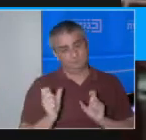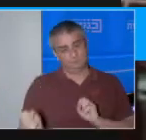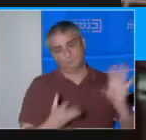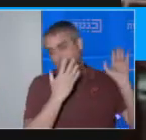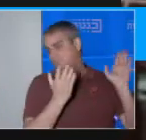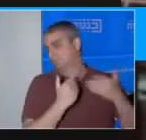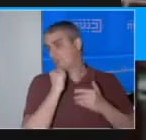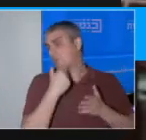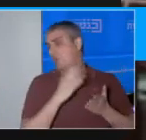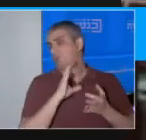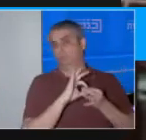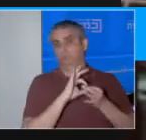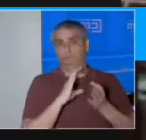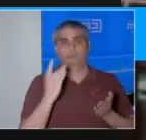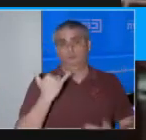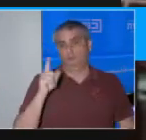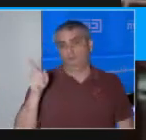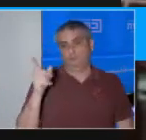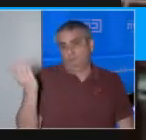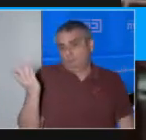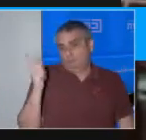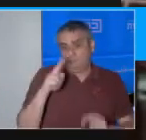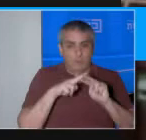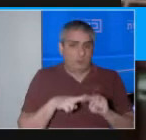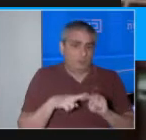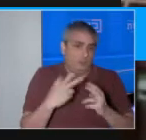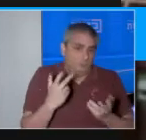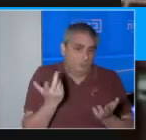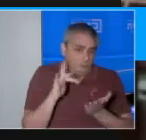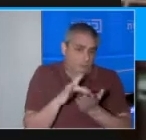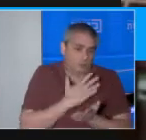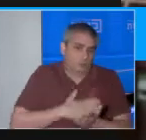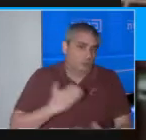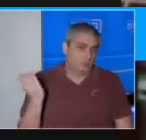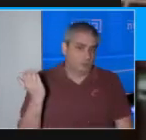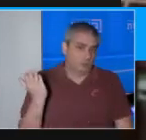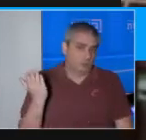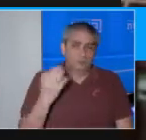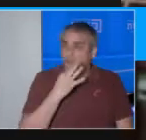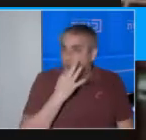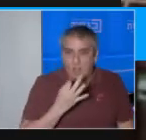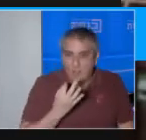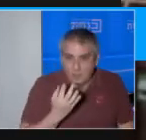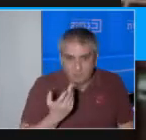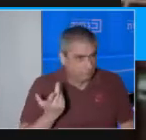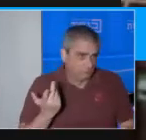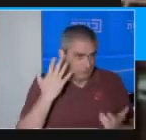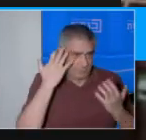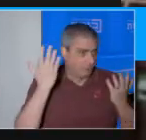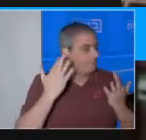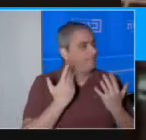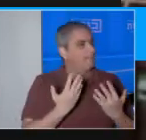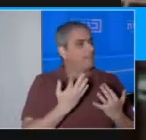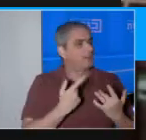מאחוריה, וכרגע היא נשארת ועומדת איפה שהיא מעוניינת, כך שהשאלה היא היפותטית לגמרי.